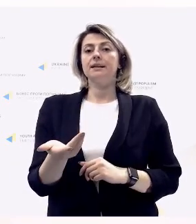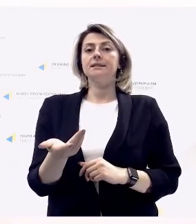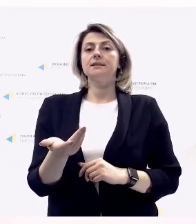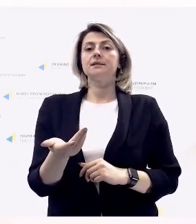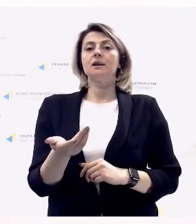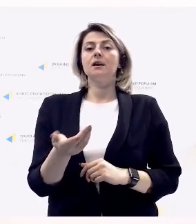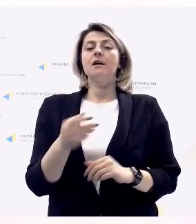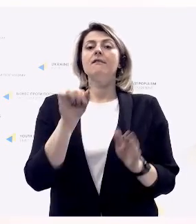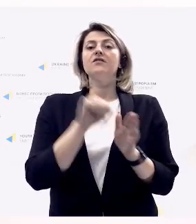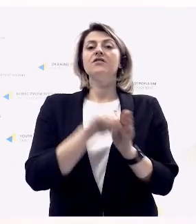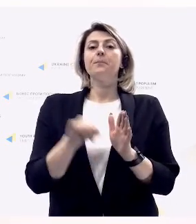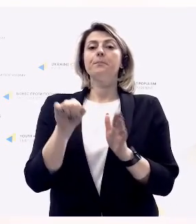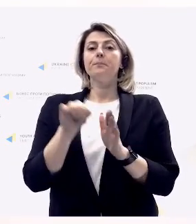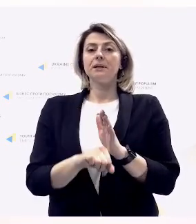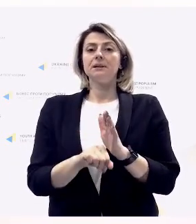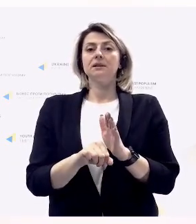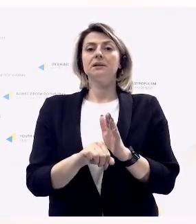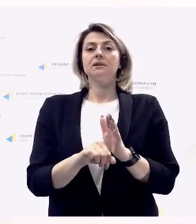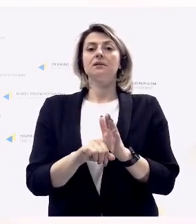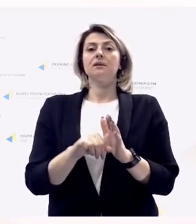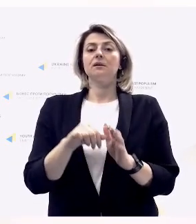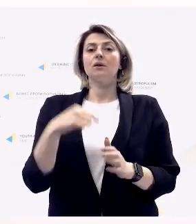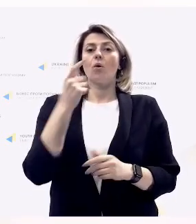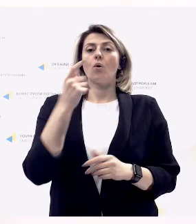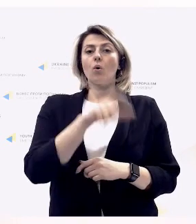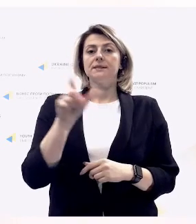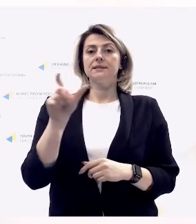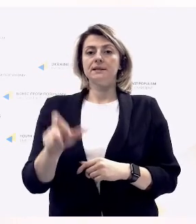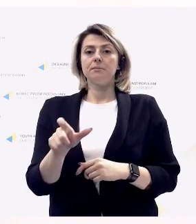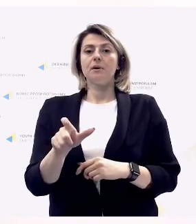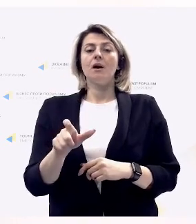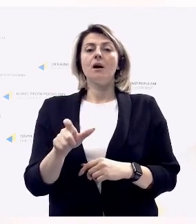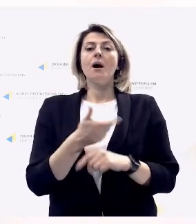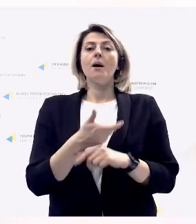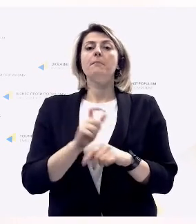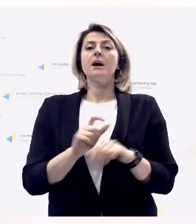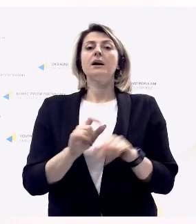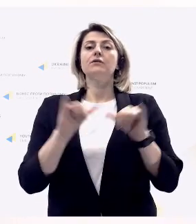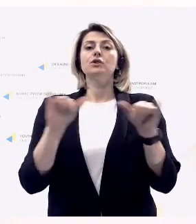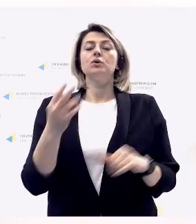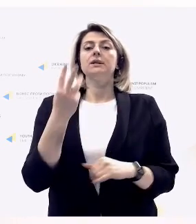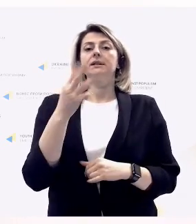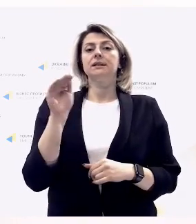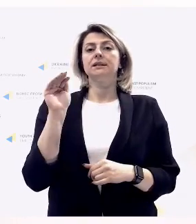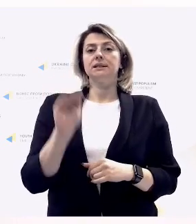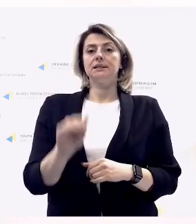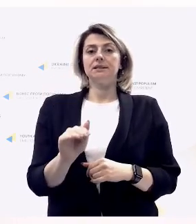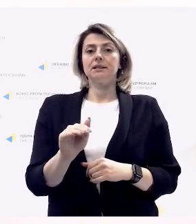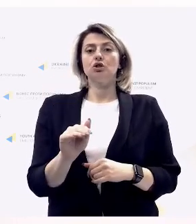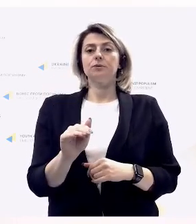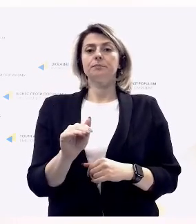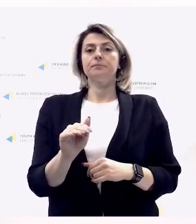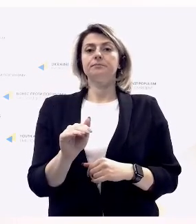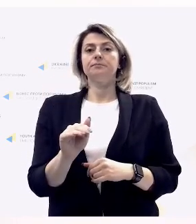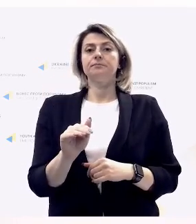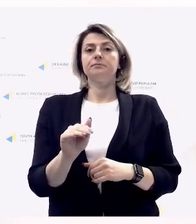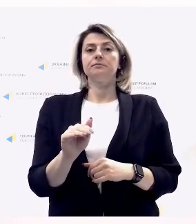чисельність вбитих цивільних осіб перевищує 3000.